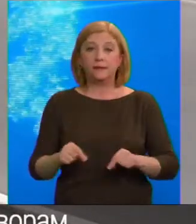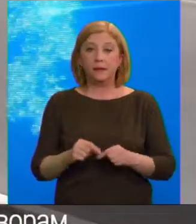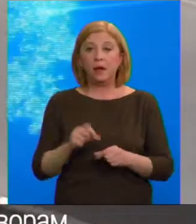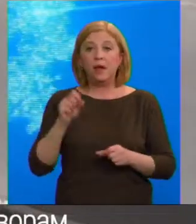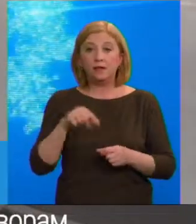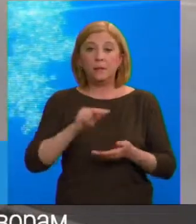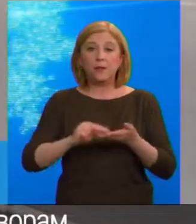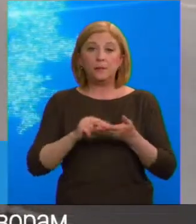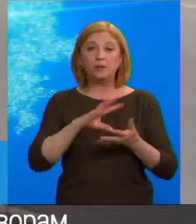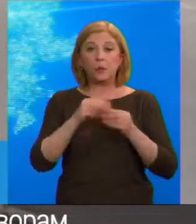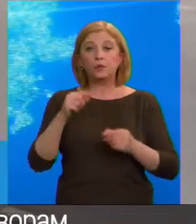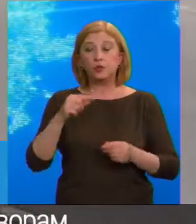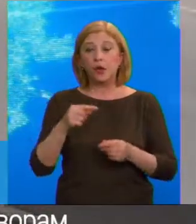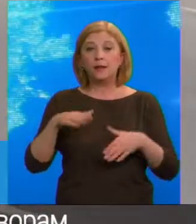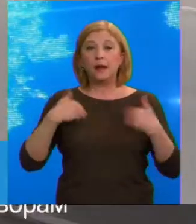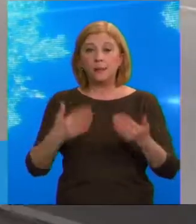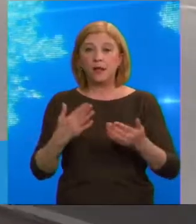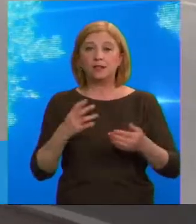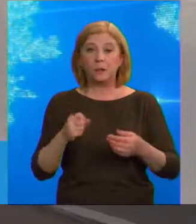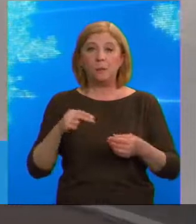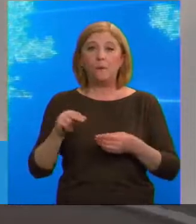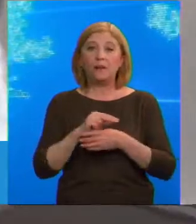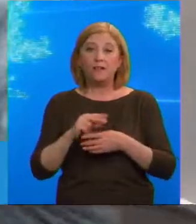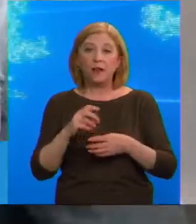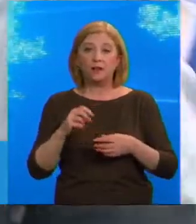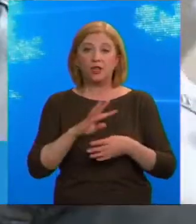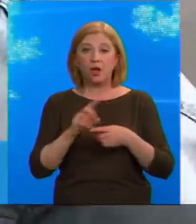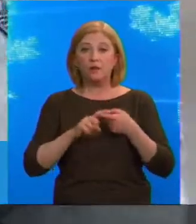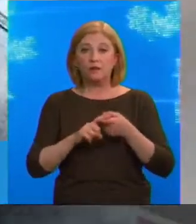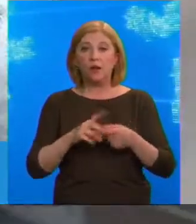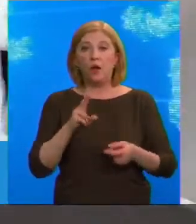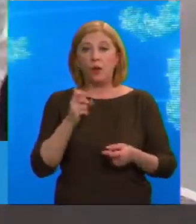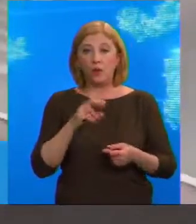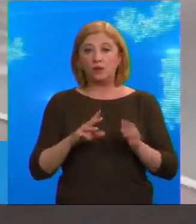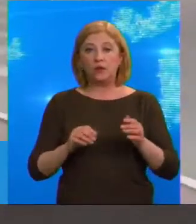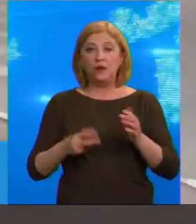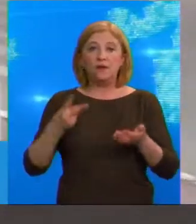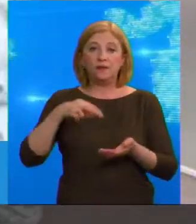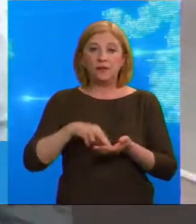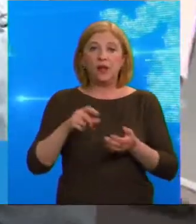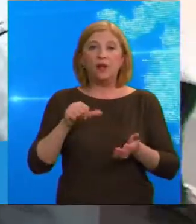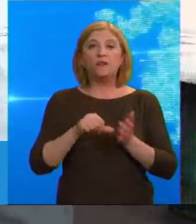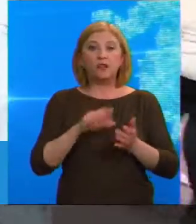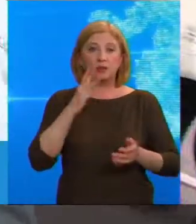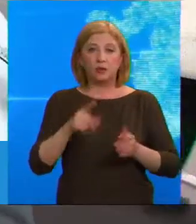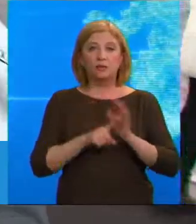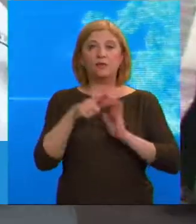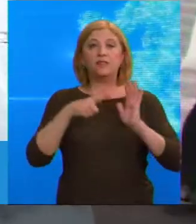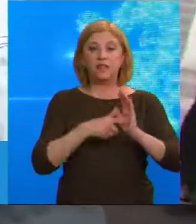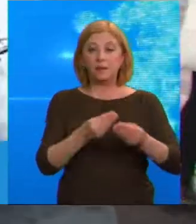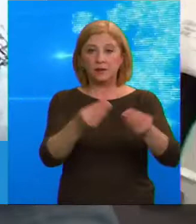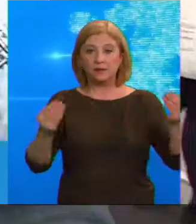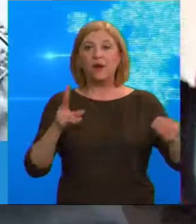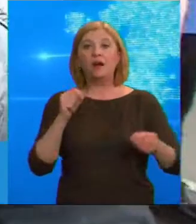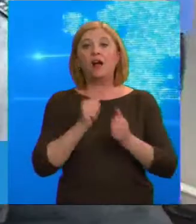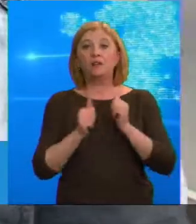написаны общие рекомендации по профилактике коронавирусной инфекции. Например, Костя встал, наверное, в 6 утра, уже с 7 раздает маски. Скажи, как часто люди